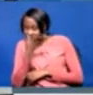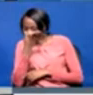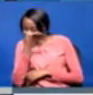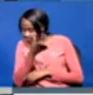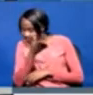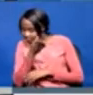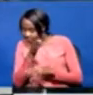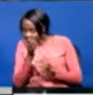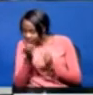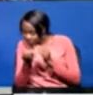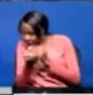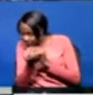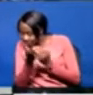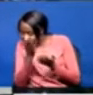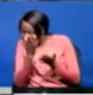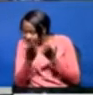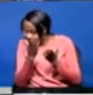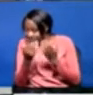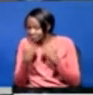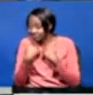ambayo si